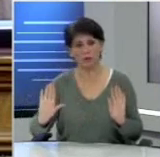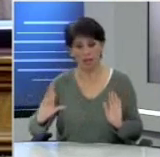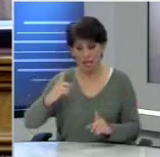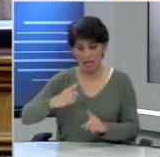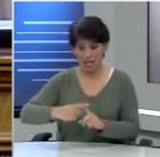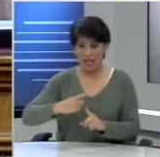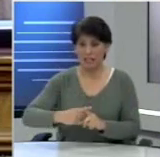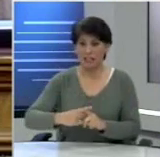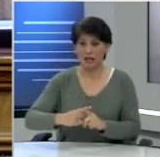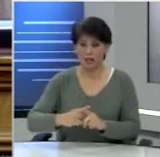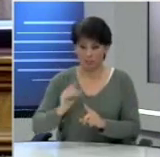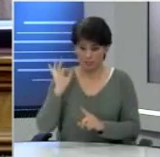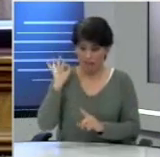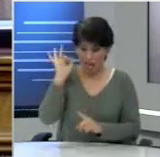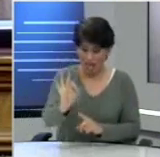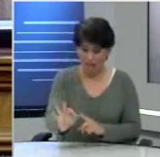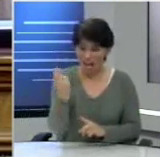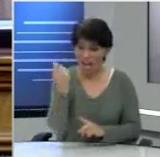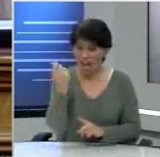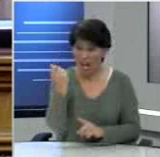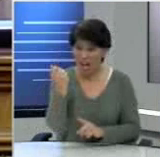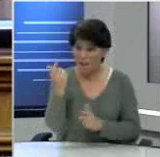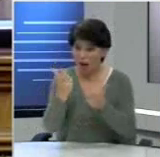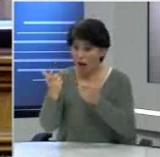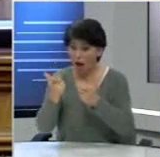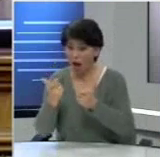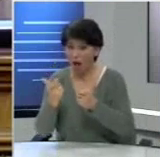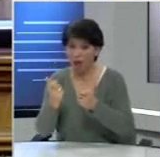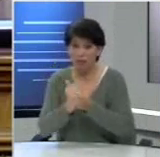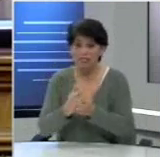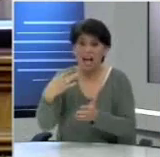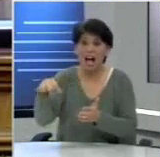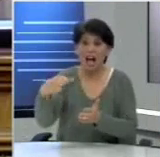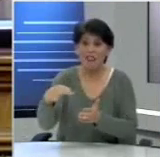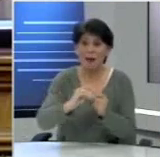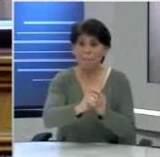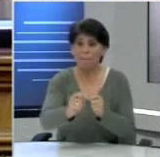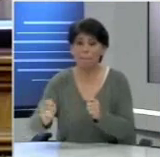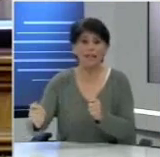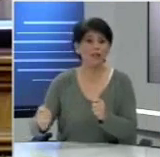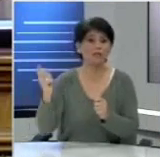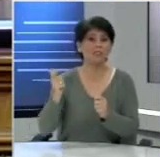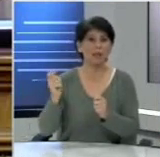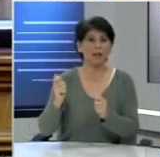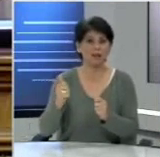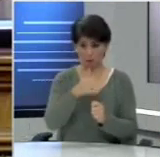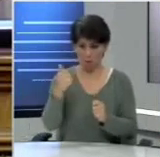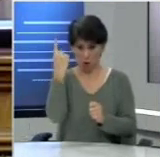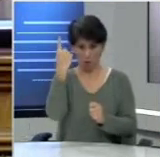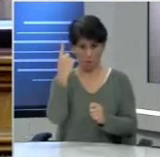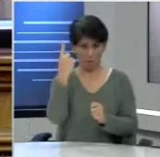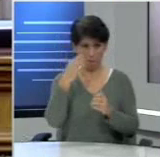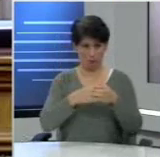συνθήκες χρηματοπιστωτικής ασφυξίας. Βρεθήκαμε σε αδυναμία να πληρώσουμε συντάξεις και δεν ήμασταν μονοκομματική κυβέρνηση.